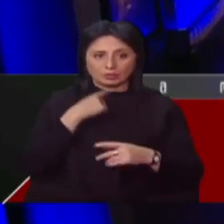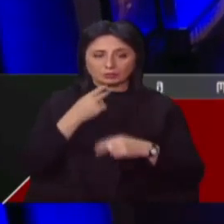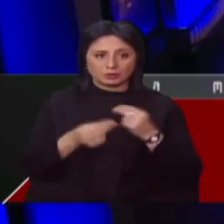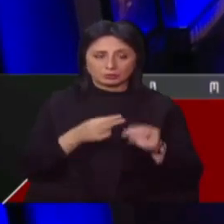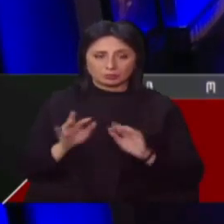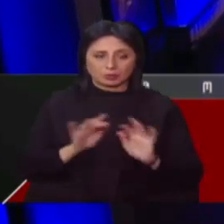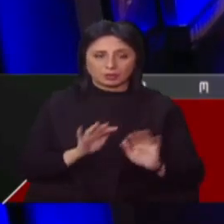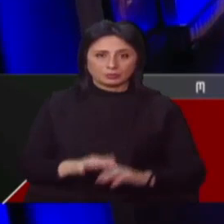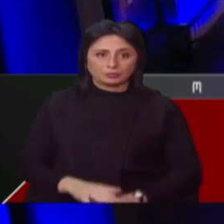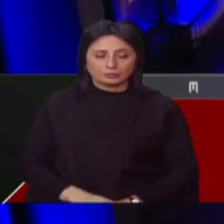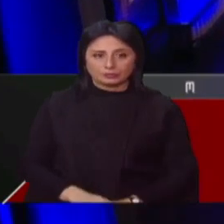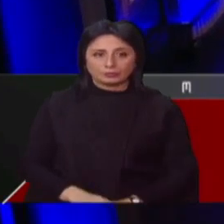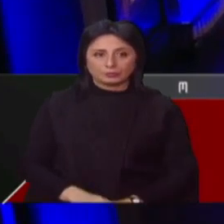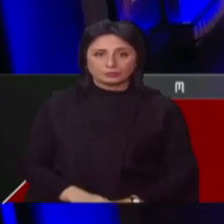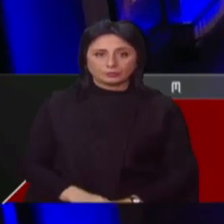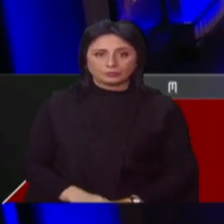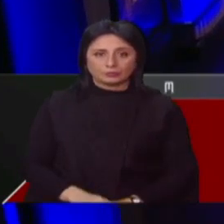ხმისმიცემის პროცესმა?